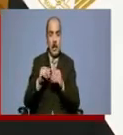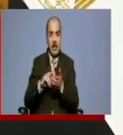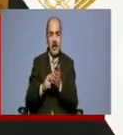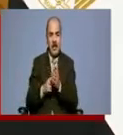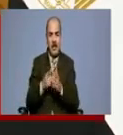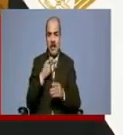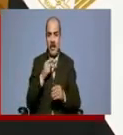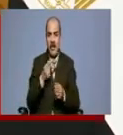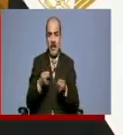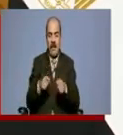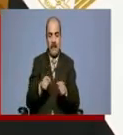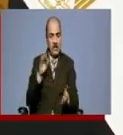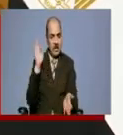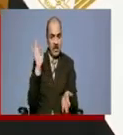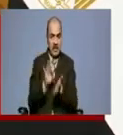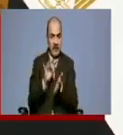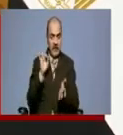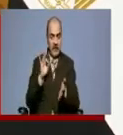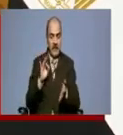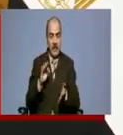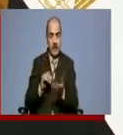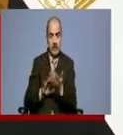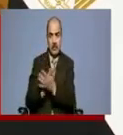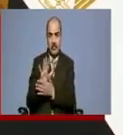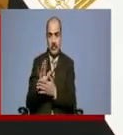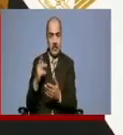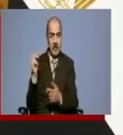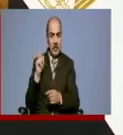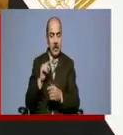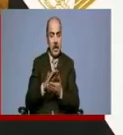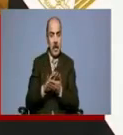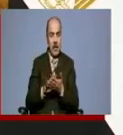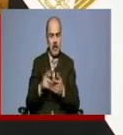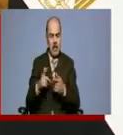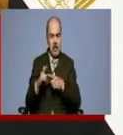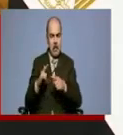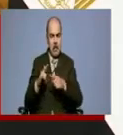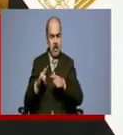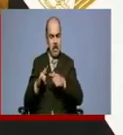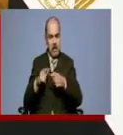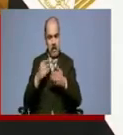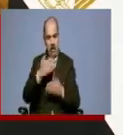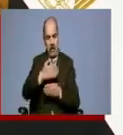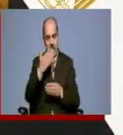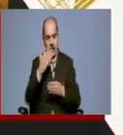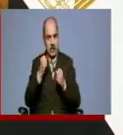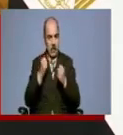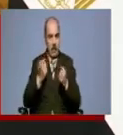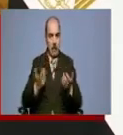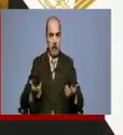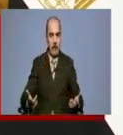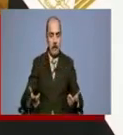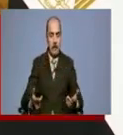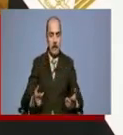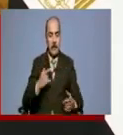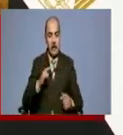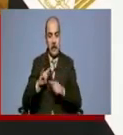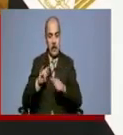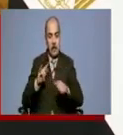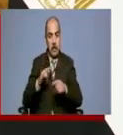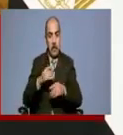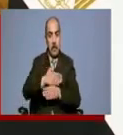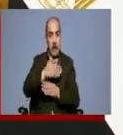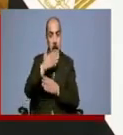فتبدا عمليه الرد فتبدا بقى نسحب ارض جديده يعني هو كمان مش بيتصور ده هي خطه ممنهجه وهم متدربين